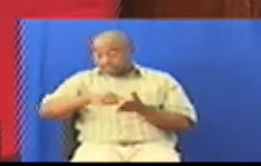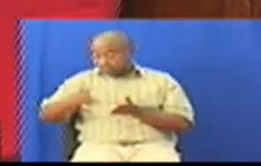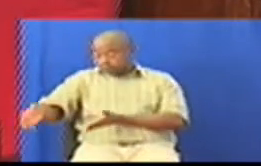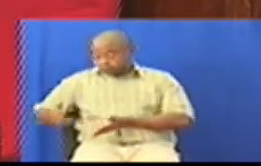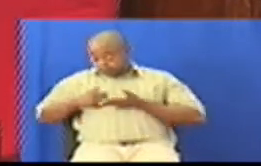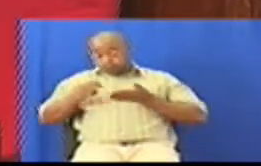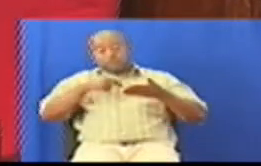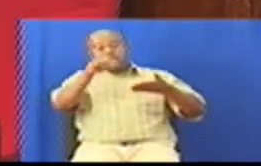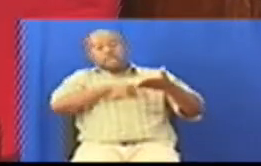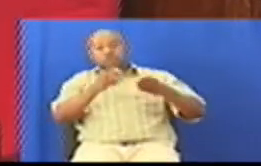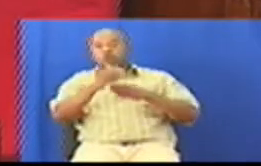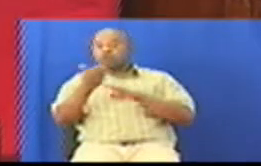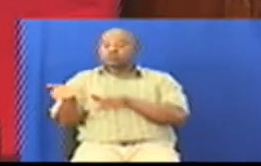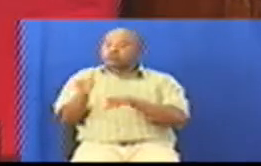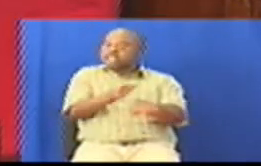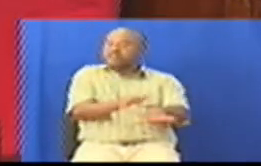kuinukuu.